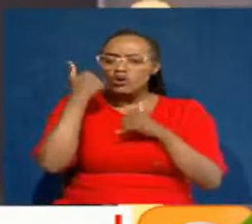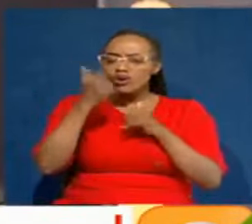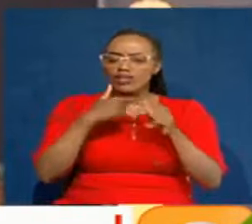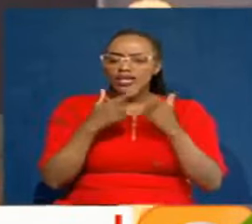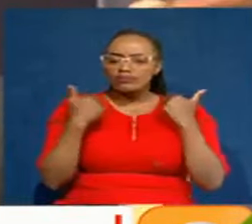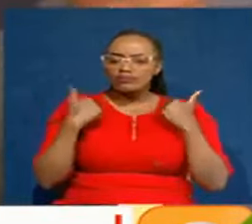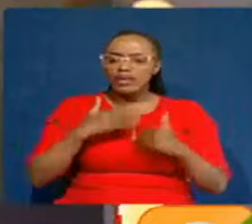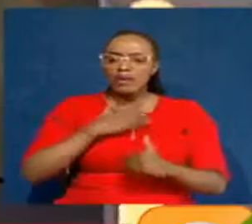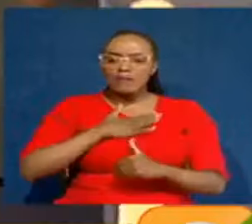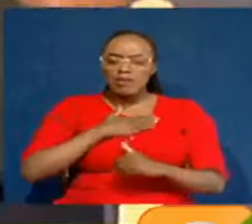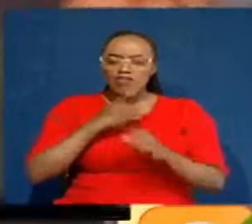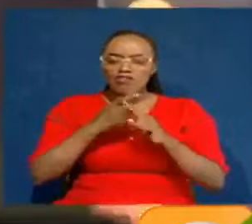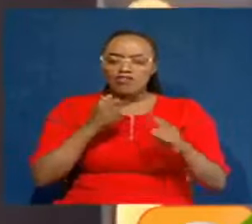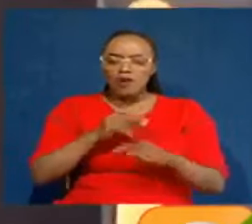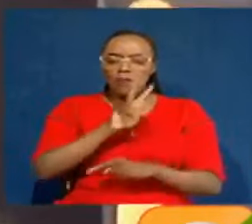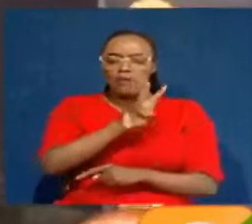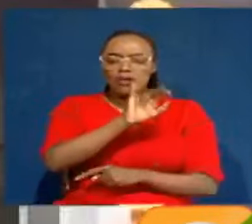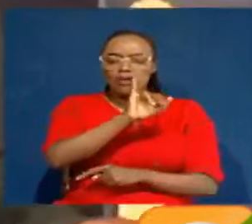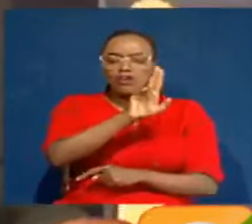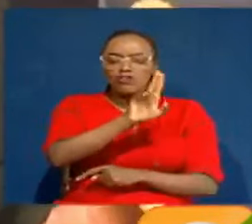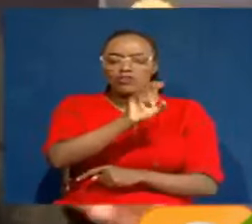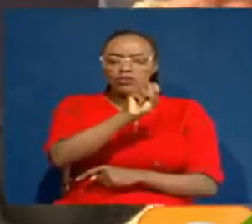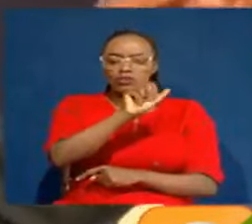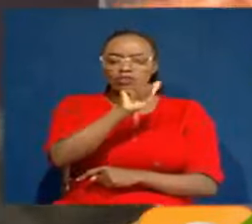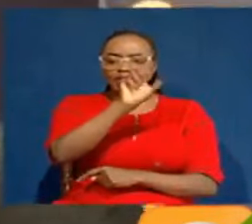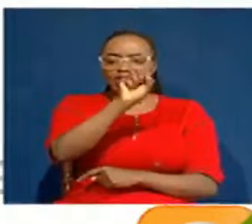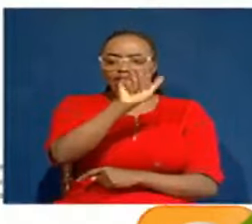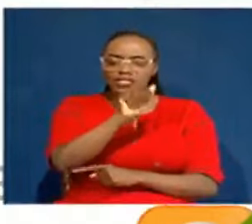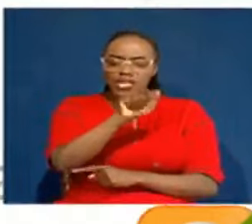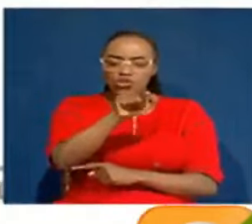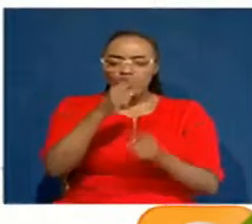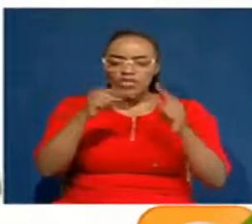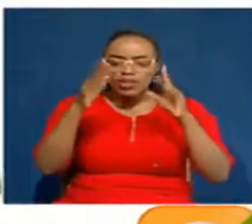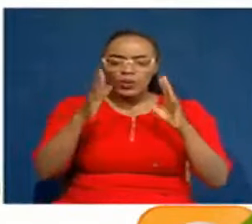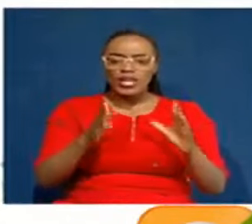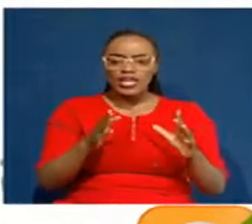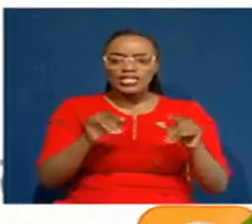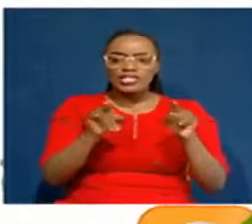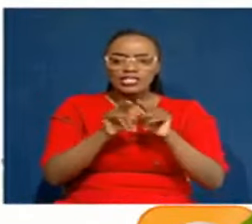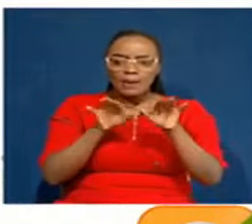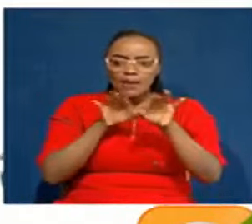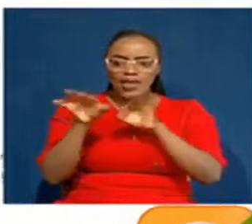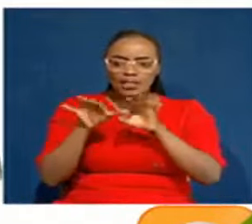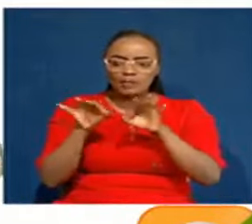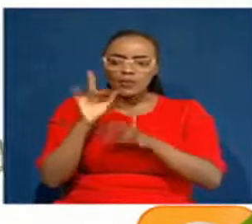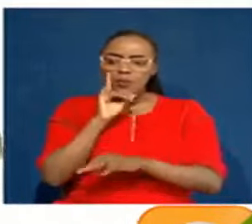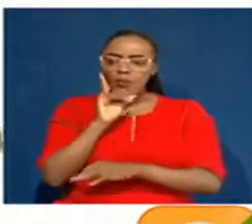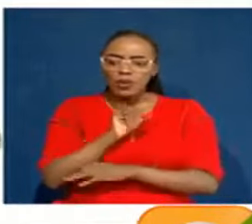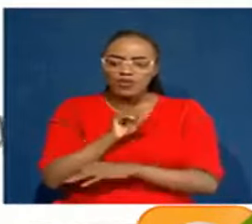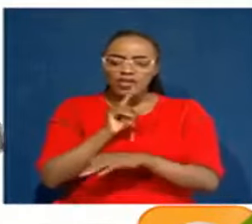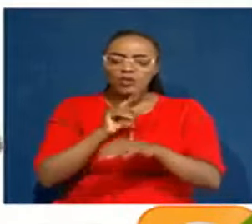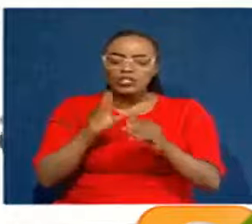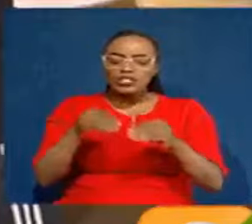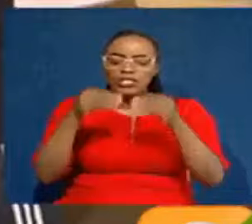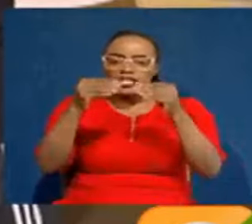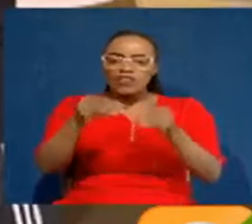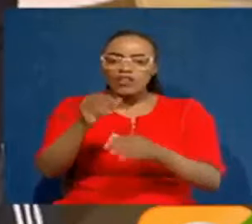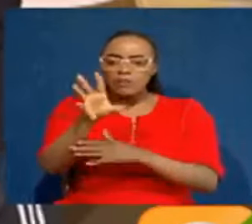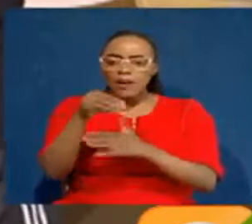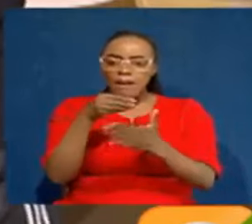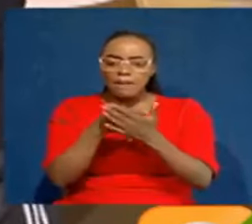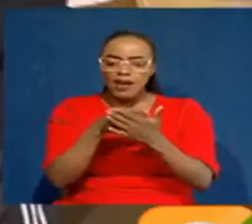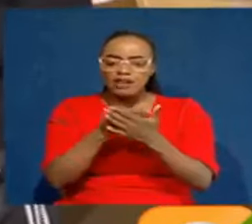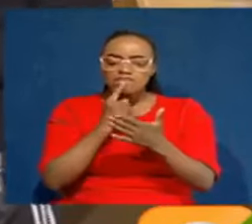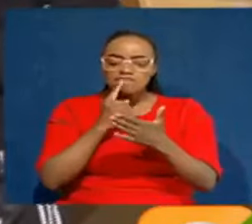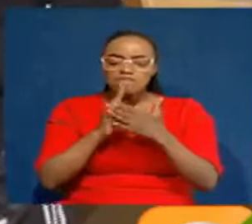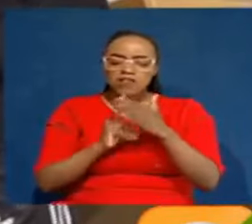mimi, natoka kwa View sasa, wewe ndiye mshindi. Na kama alivyoelezwa, alipokezwa hundi yake